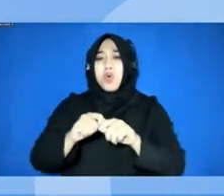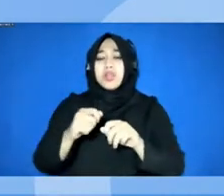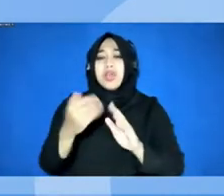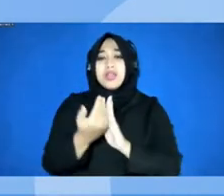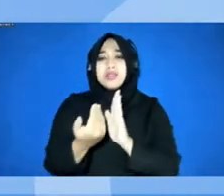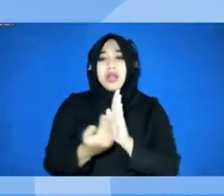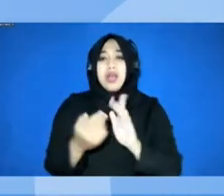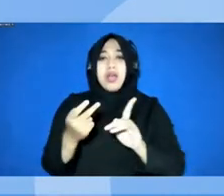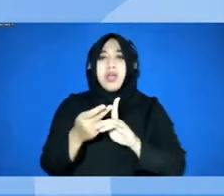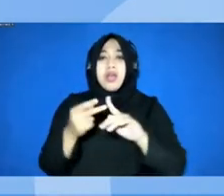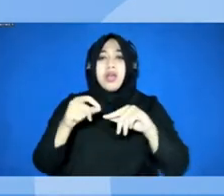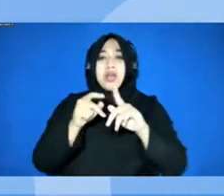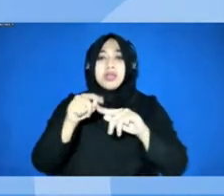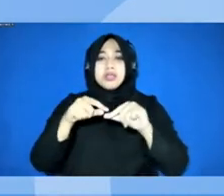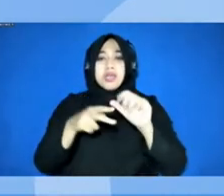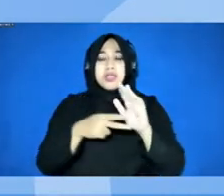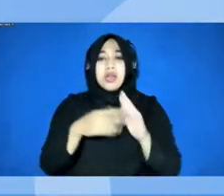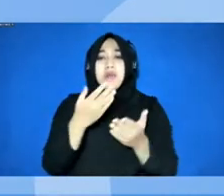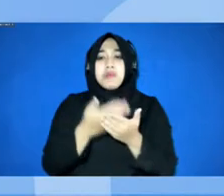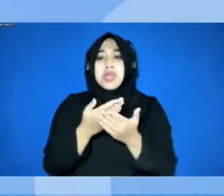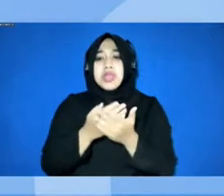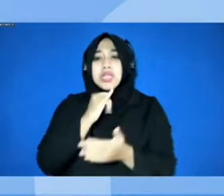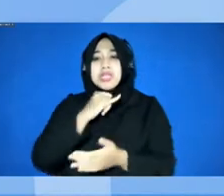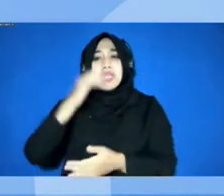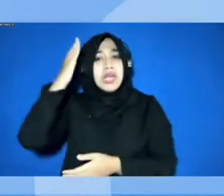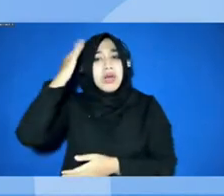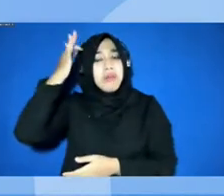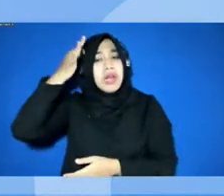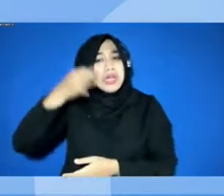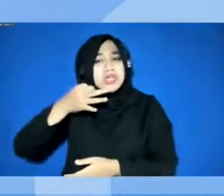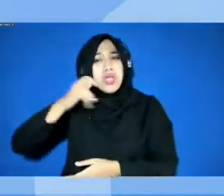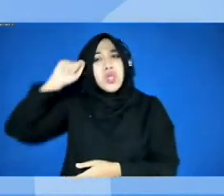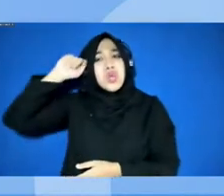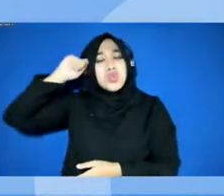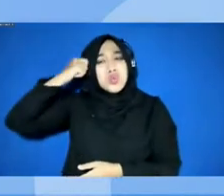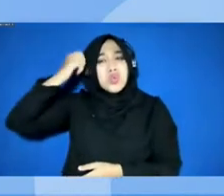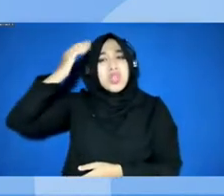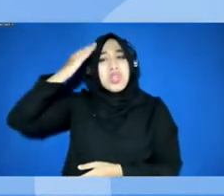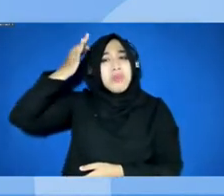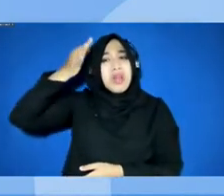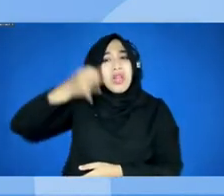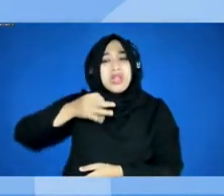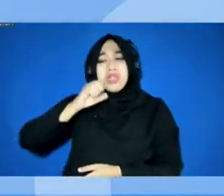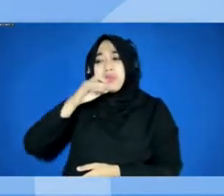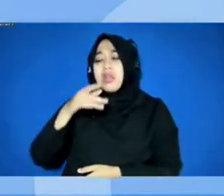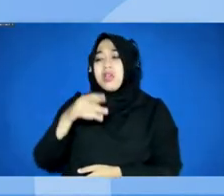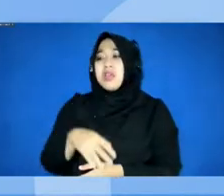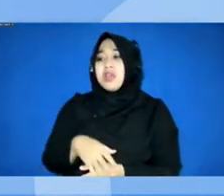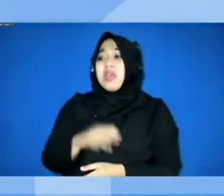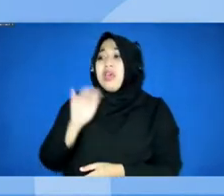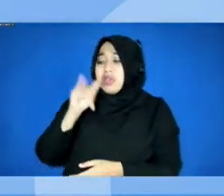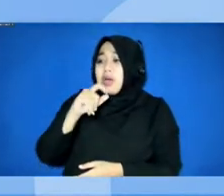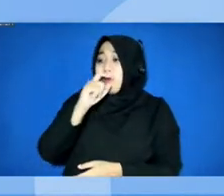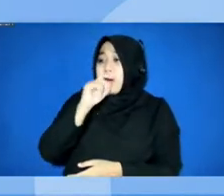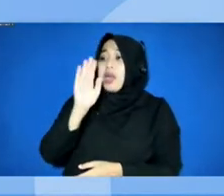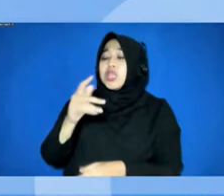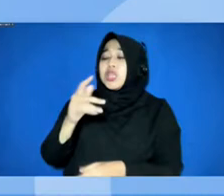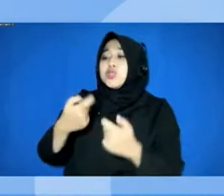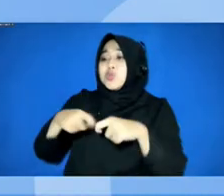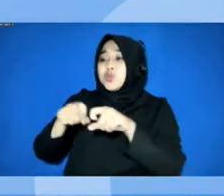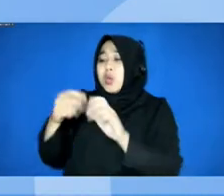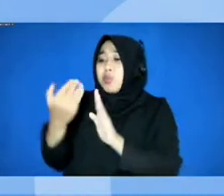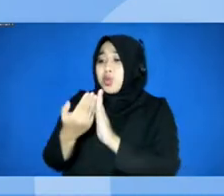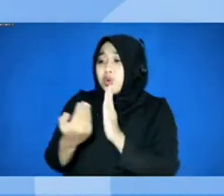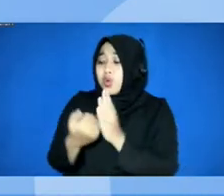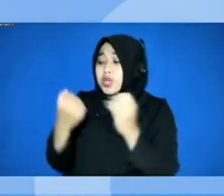izin ke kepala desa, sulit bagi kepala desa untuk mengatakan tidak. Palingan kemudian mengatakan, iya Pak nanti ini sesuai prokes Pak, ini sesuai ini.